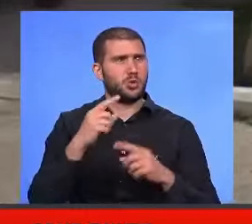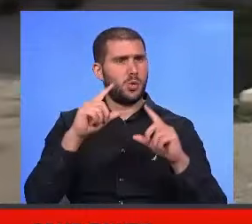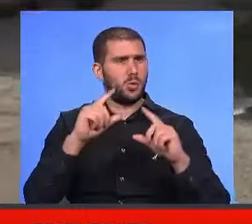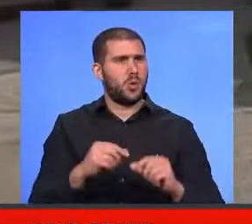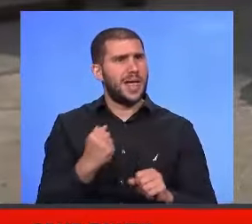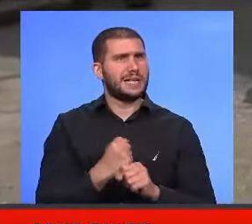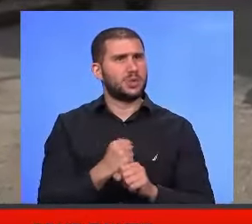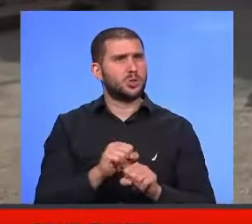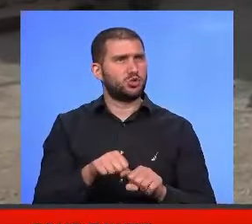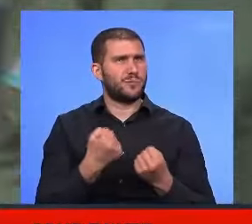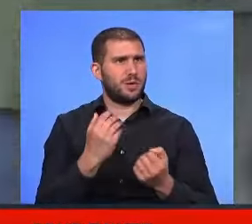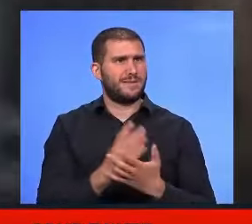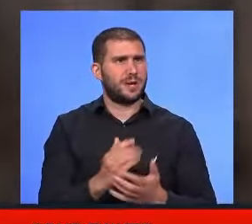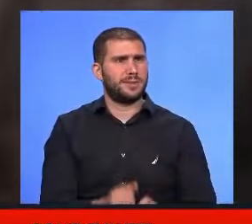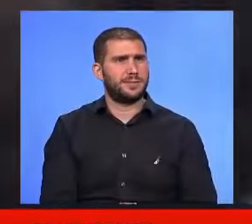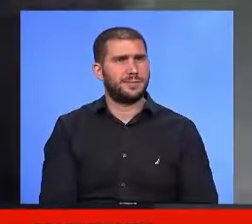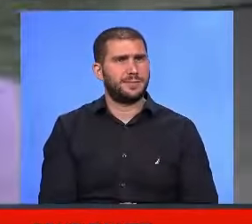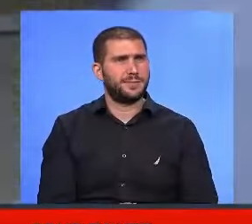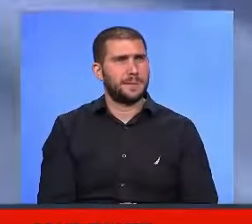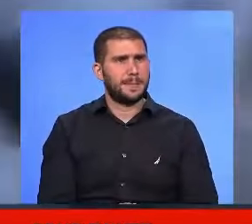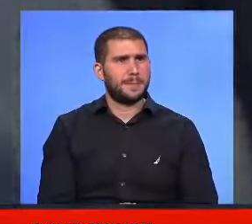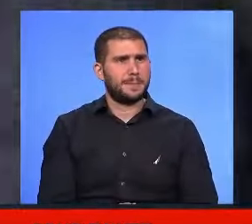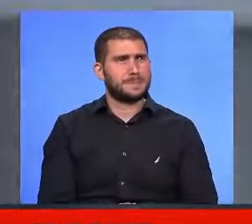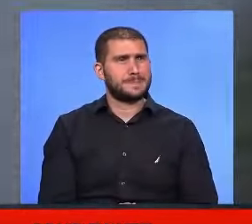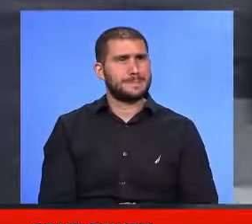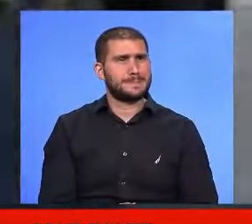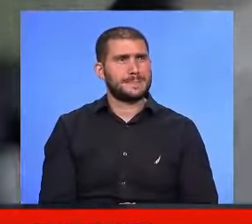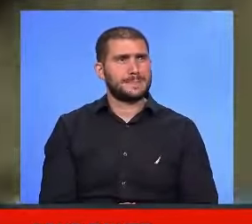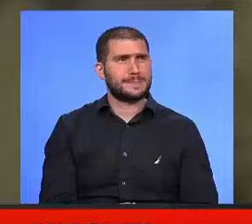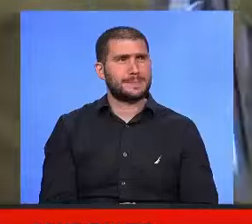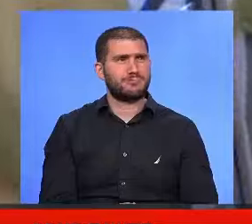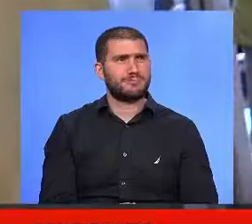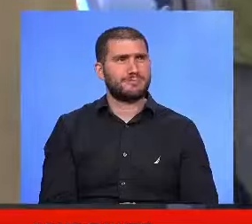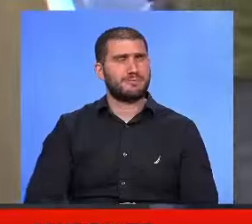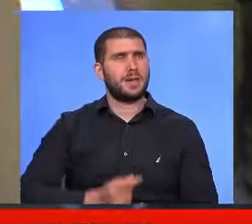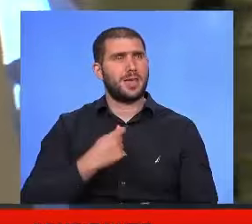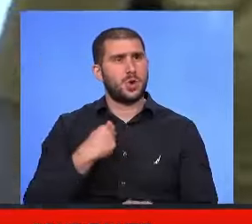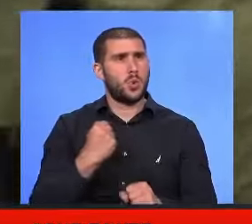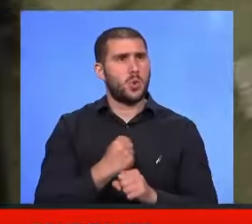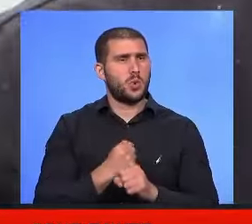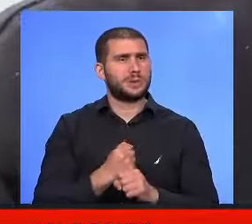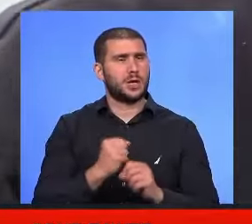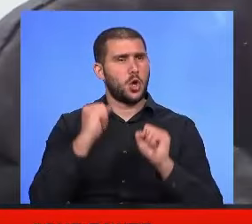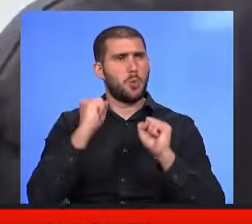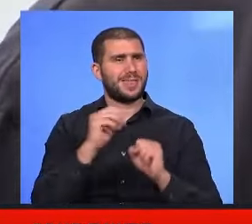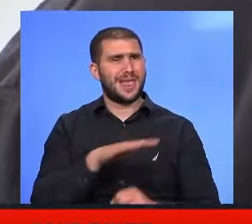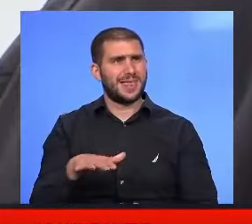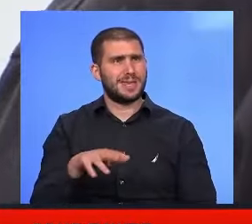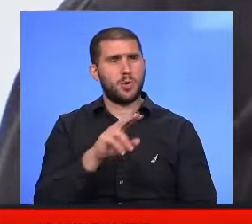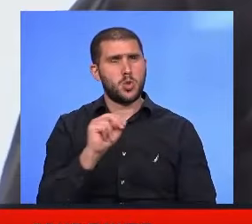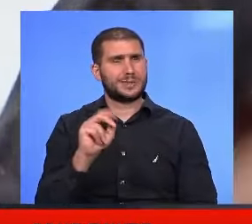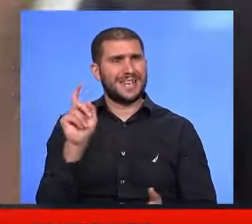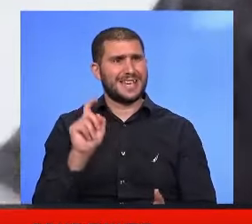לעשות אותו מנופץ. Let's see that. Because I'm doing a birthday party for kids in graffiti